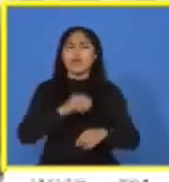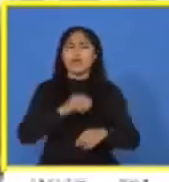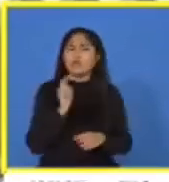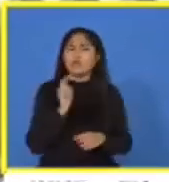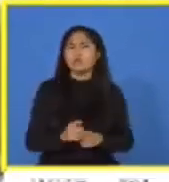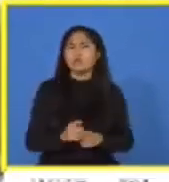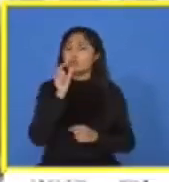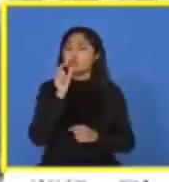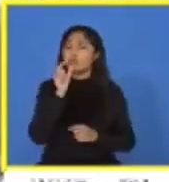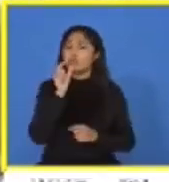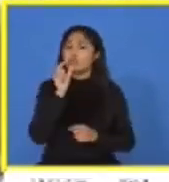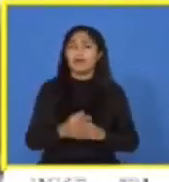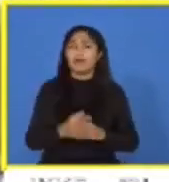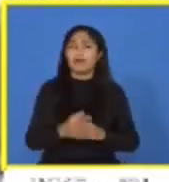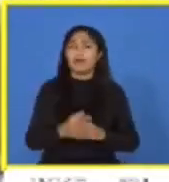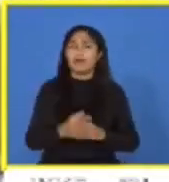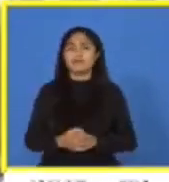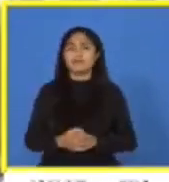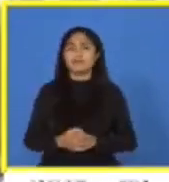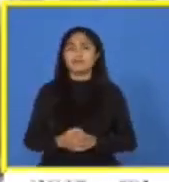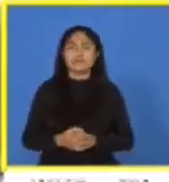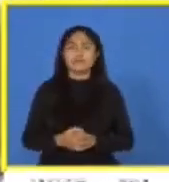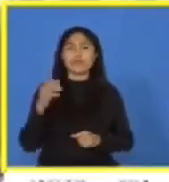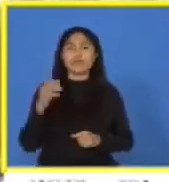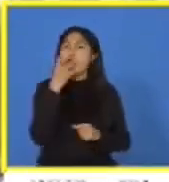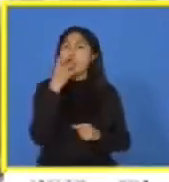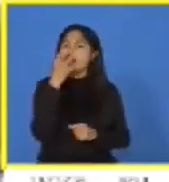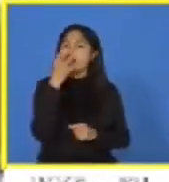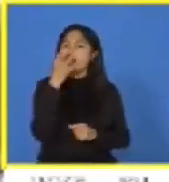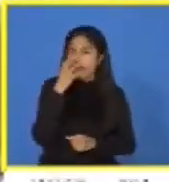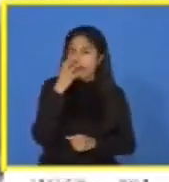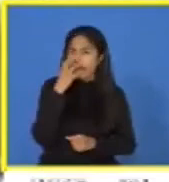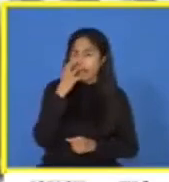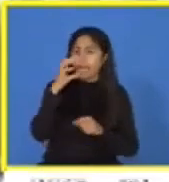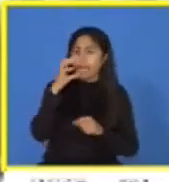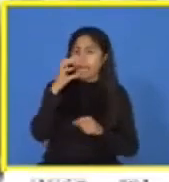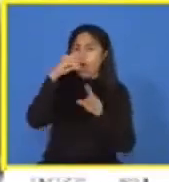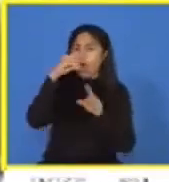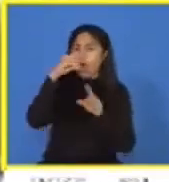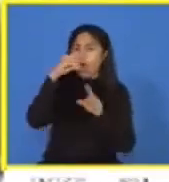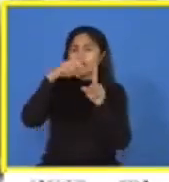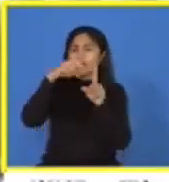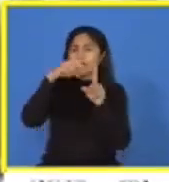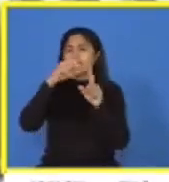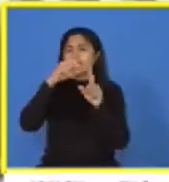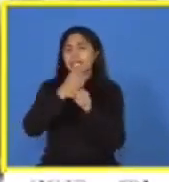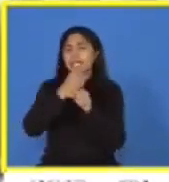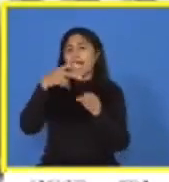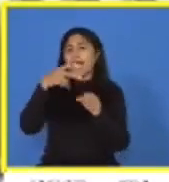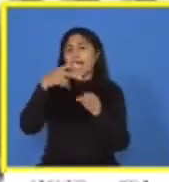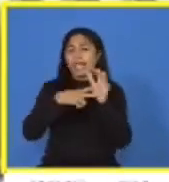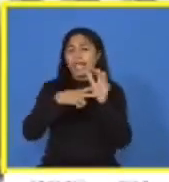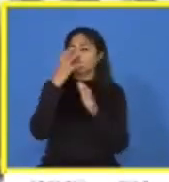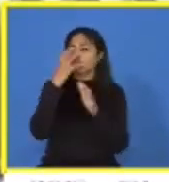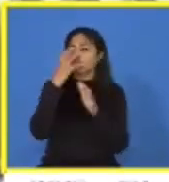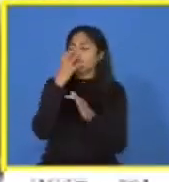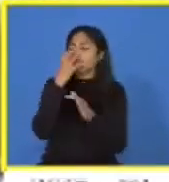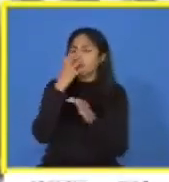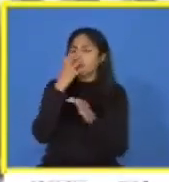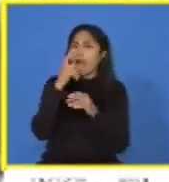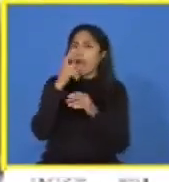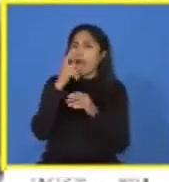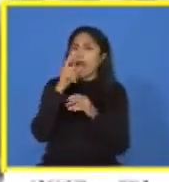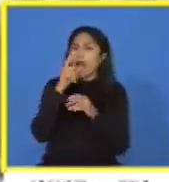untuk pemakaian atau penggunaan oksigen itu adalah untuk kasus yang kategori dimulai